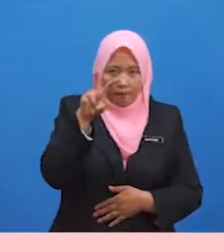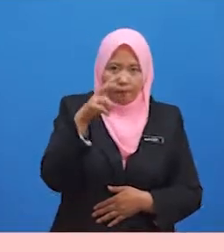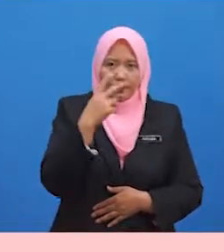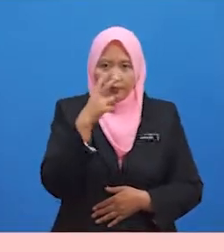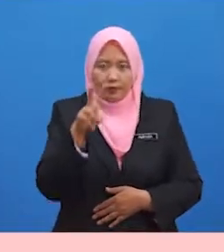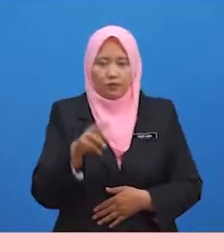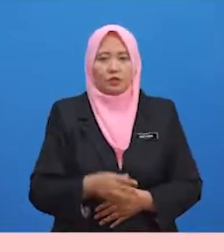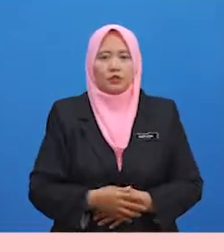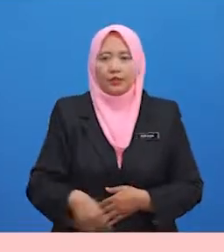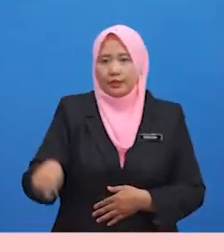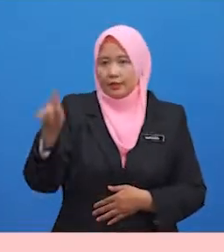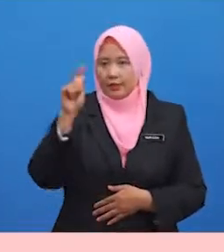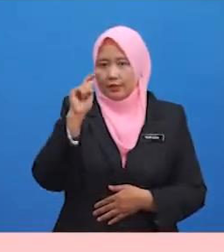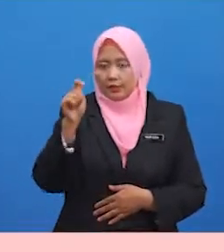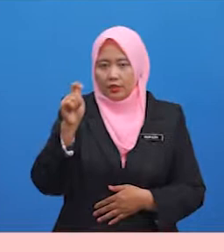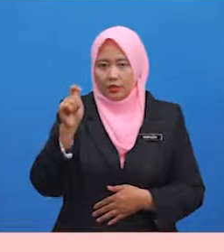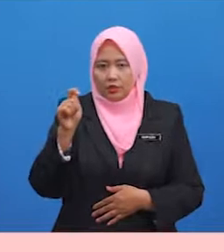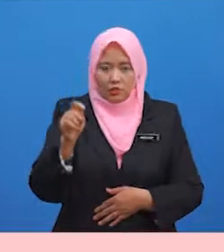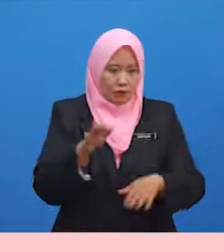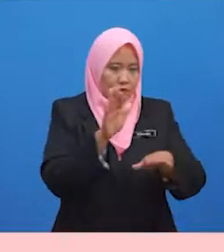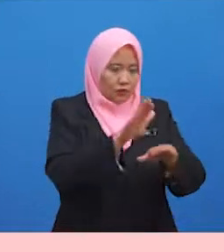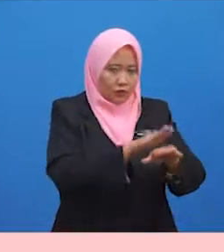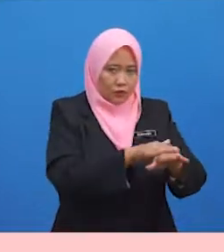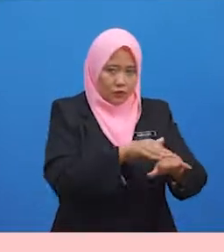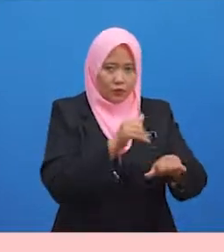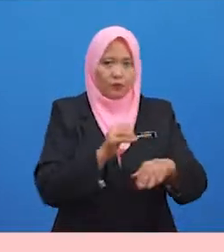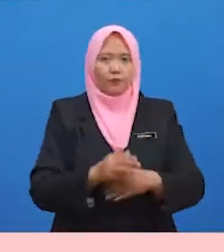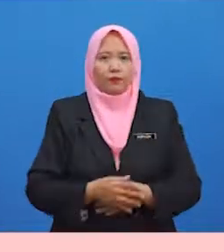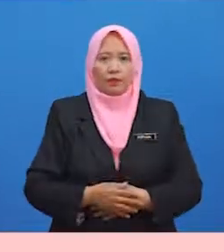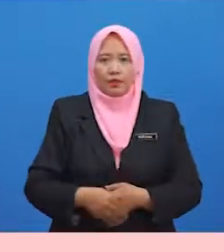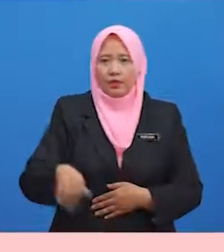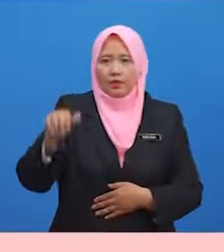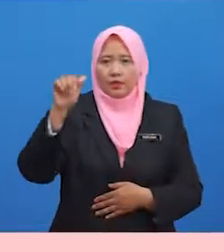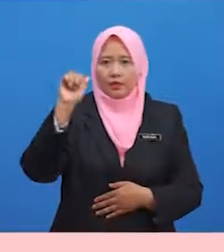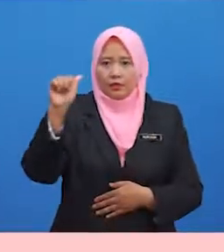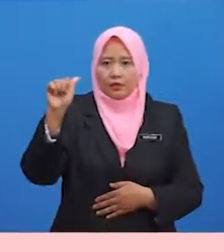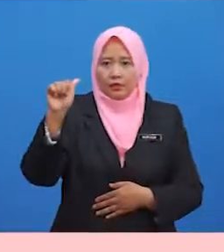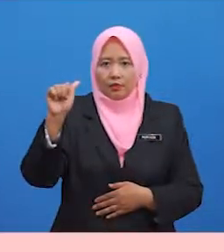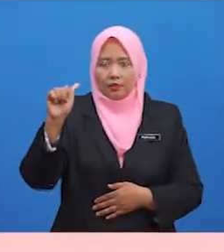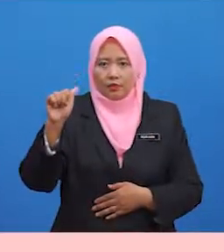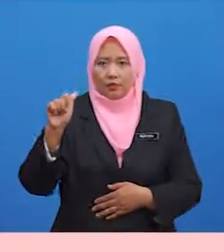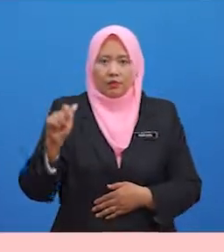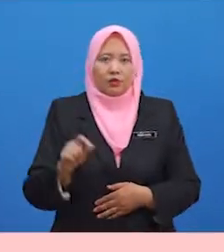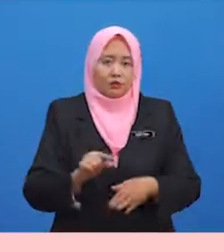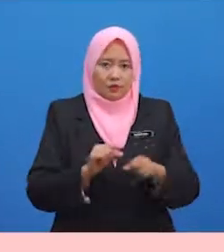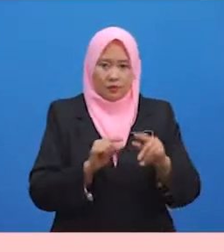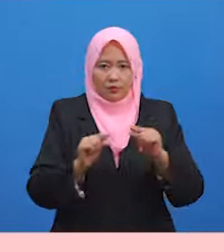T merujuk kepada touch atau sentuh. A merujuk kepada active movement atau